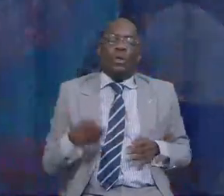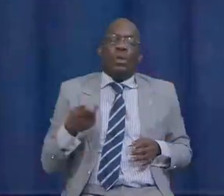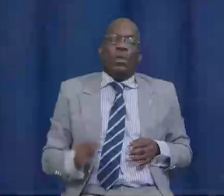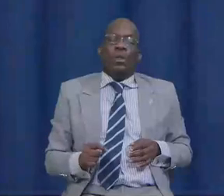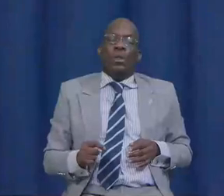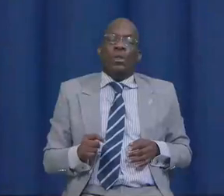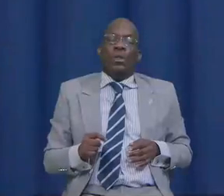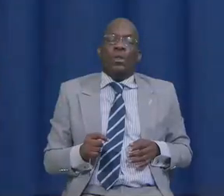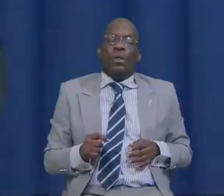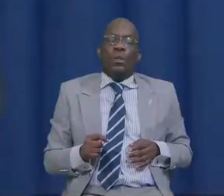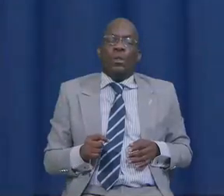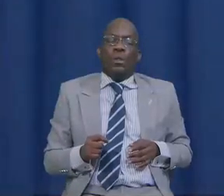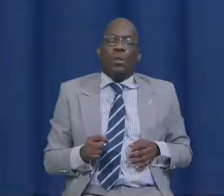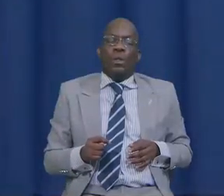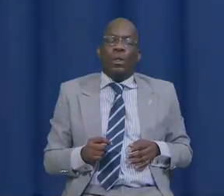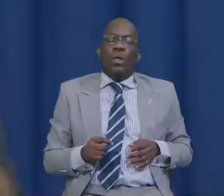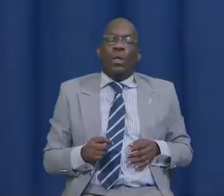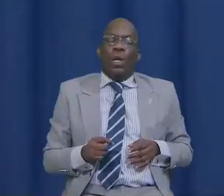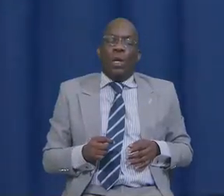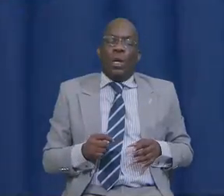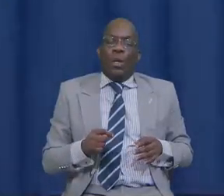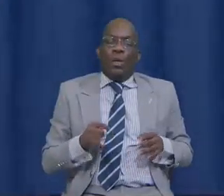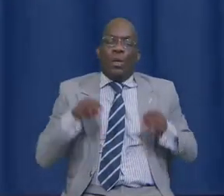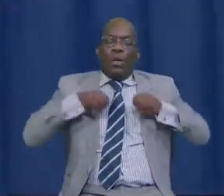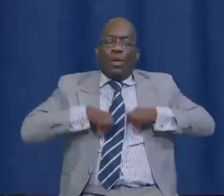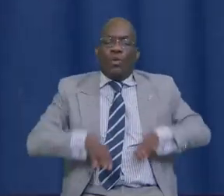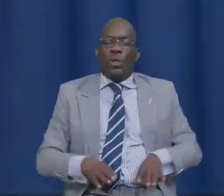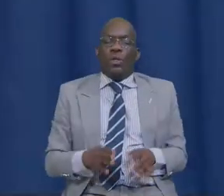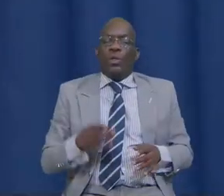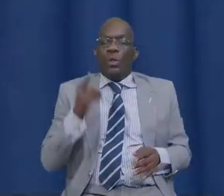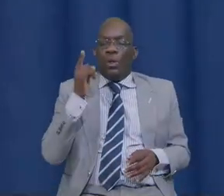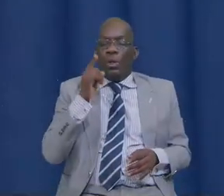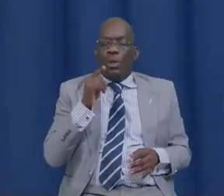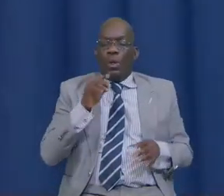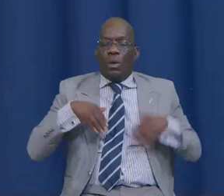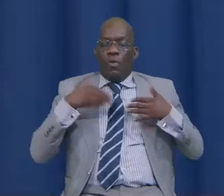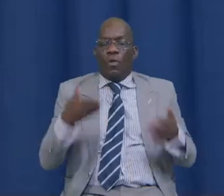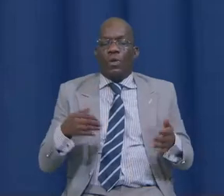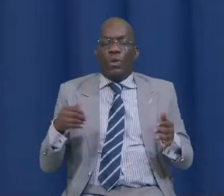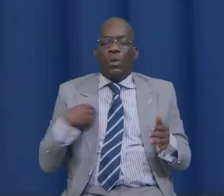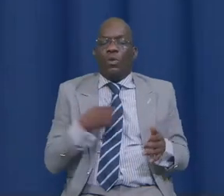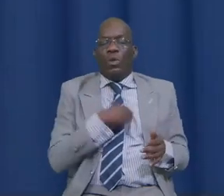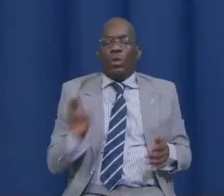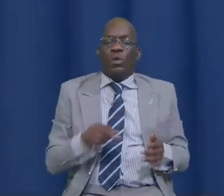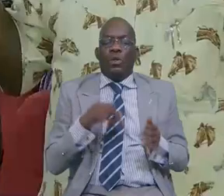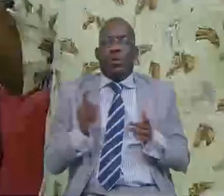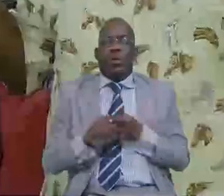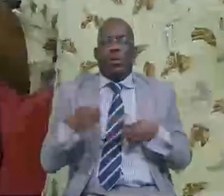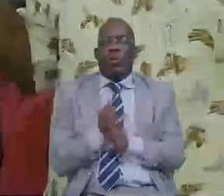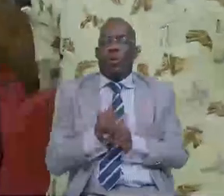Et les confessions humiliantes que nous faisions. Ôte-les de la vie de chacun au nom